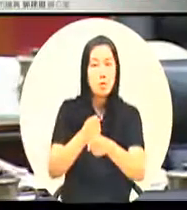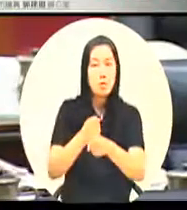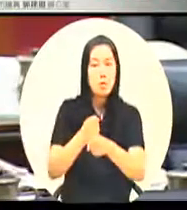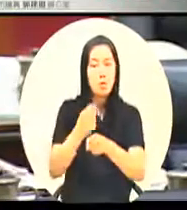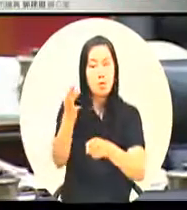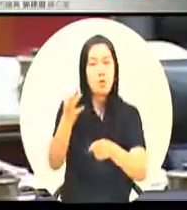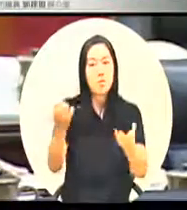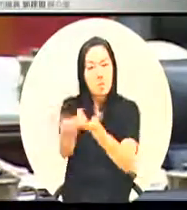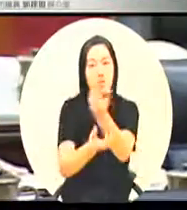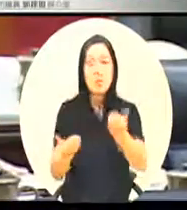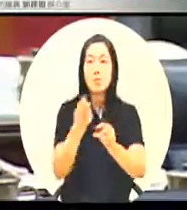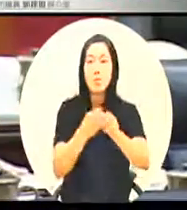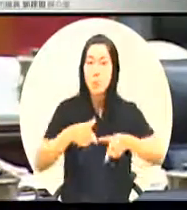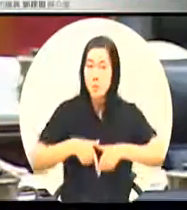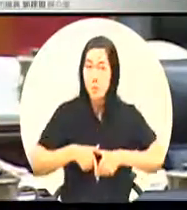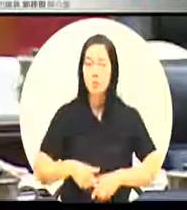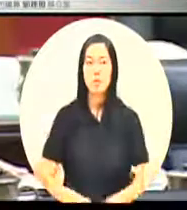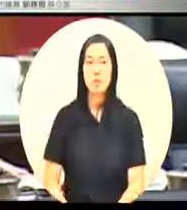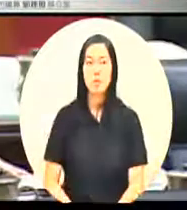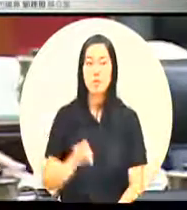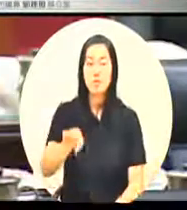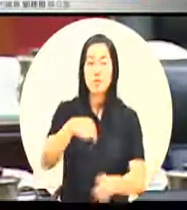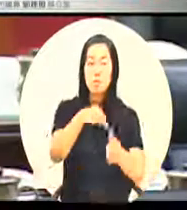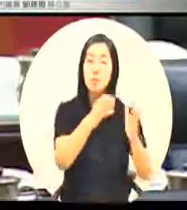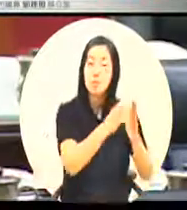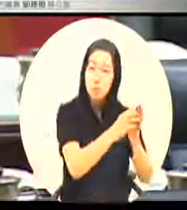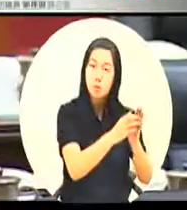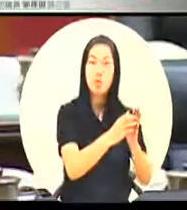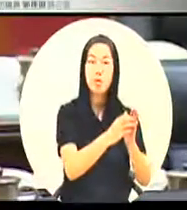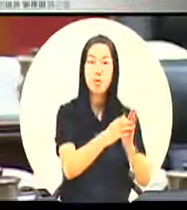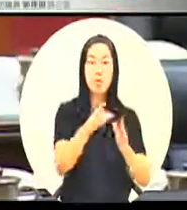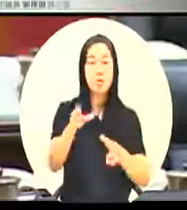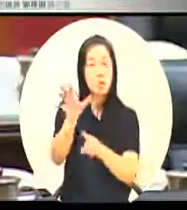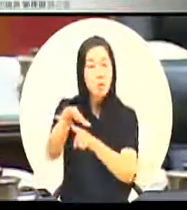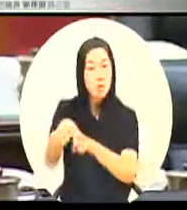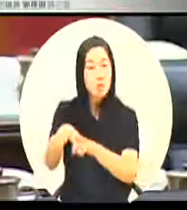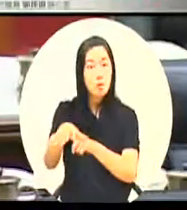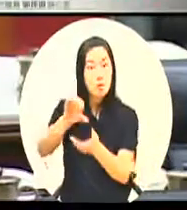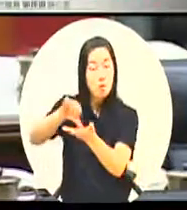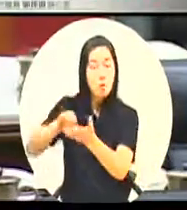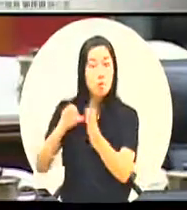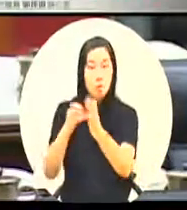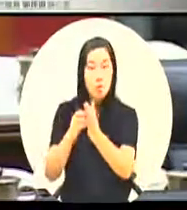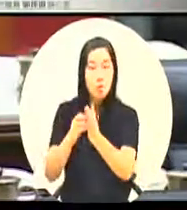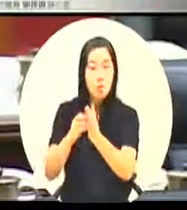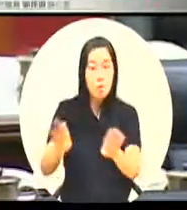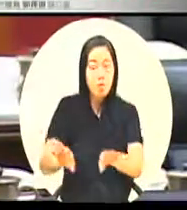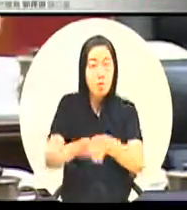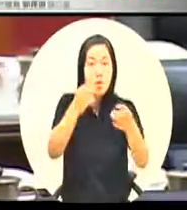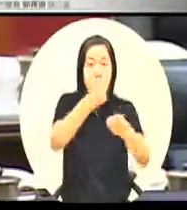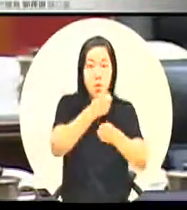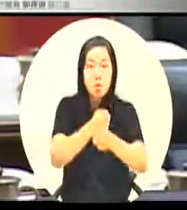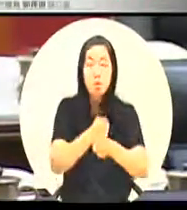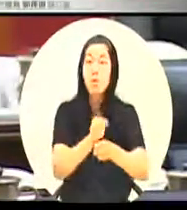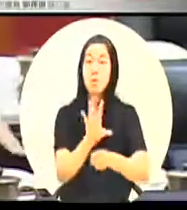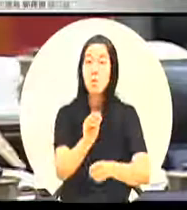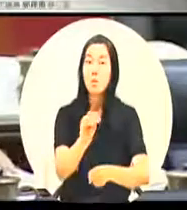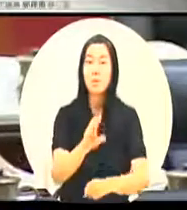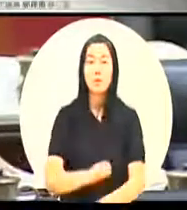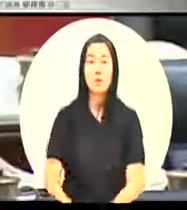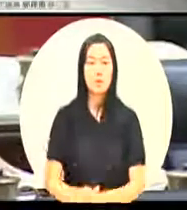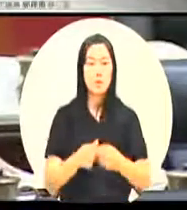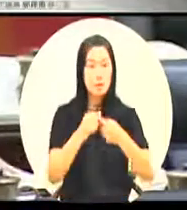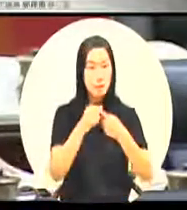心。我们的教育局、我们的农业局开始去因应了没有？好，这是第一个问